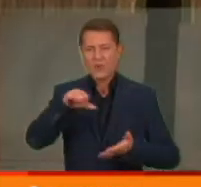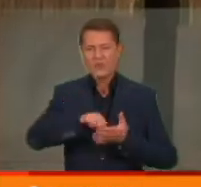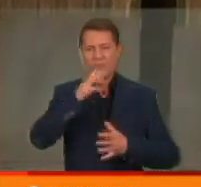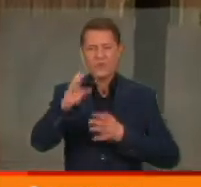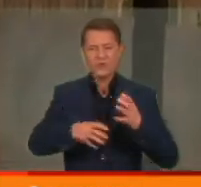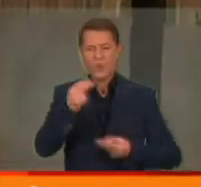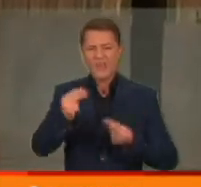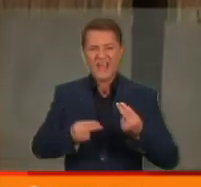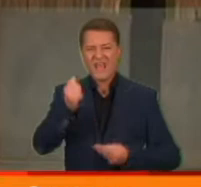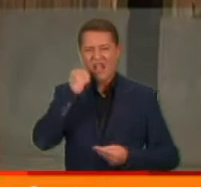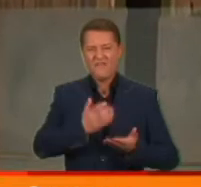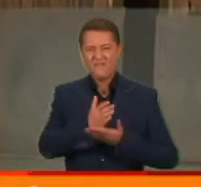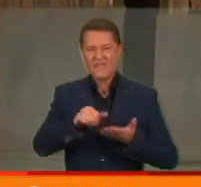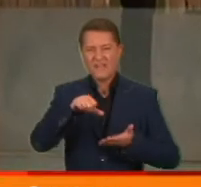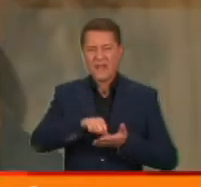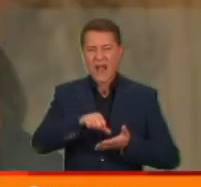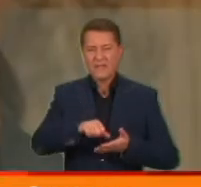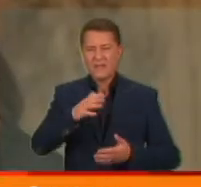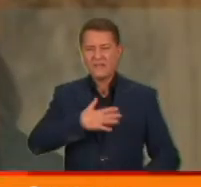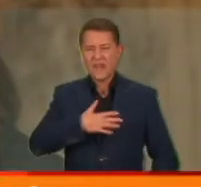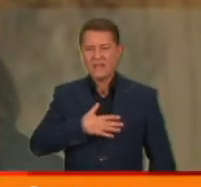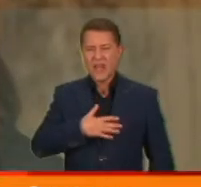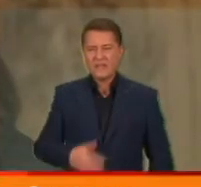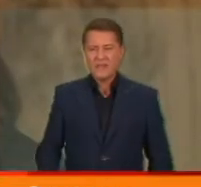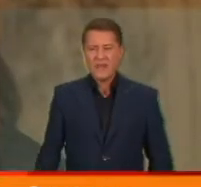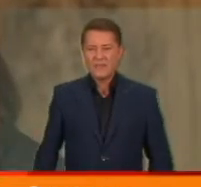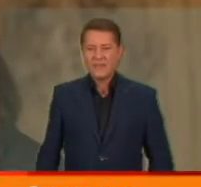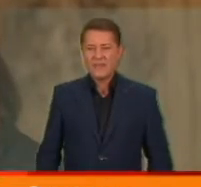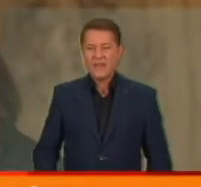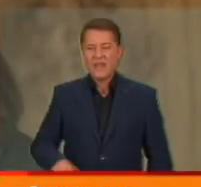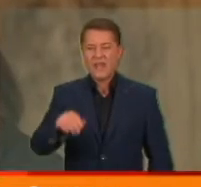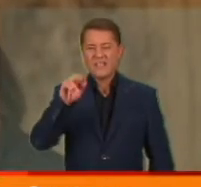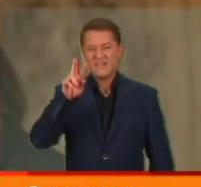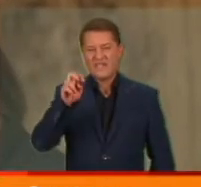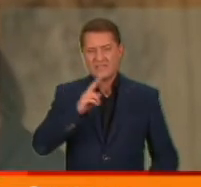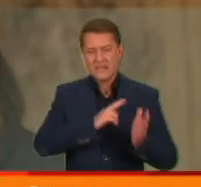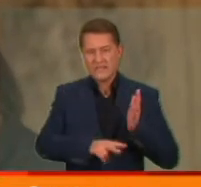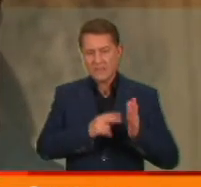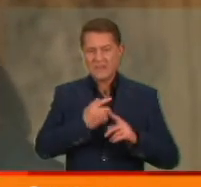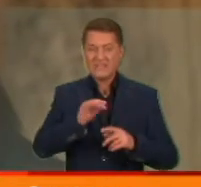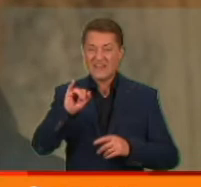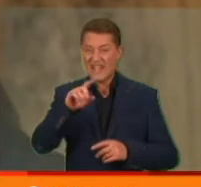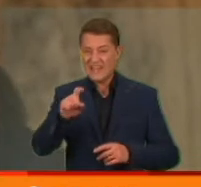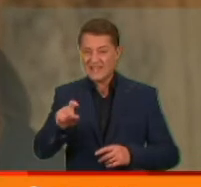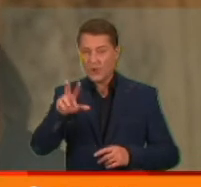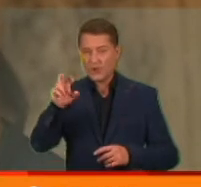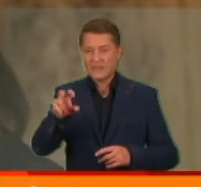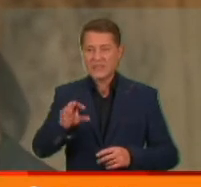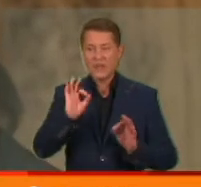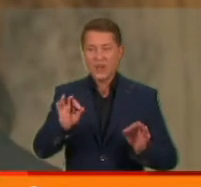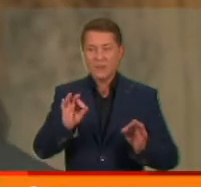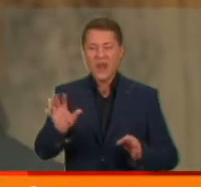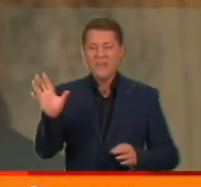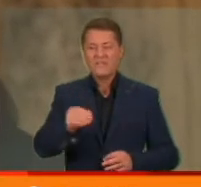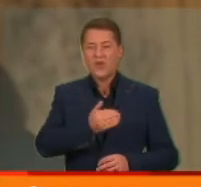міжнародних іграх ветеранів Invictus Games. Ну, з 300 270, тобто це дуже так нормально. Всі хочуть медаль, для чого